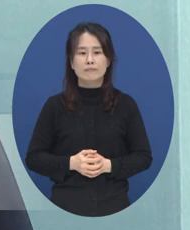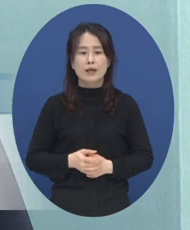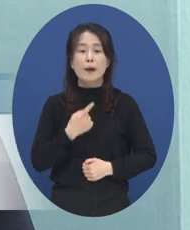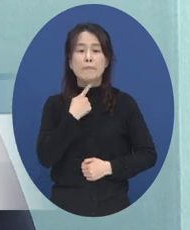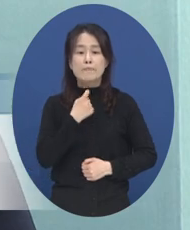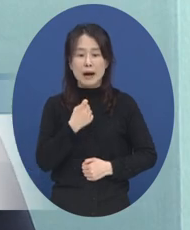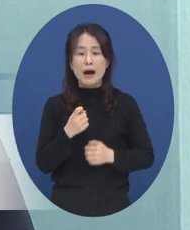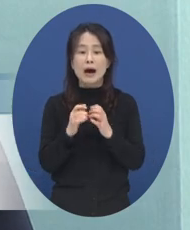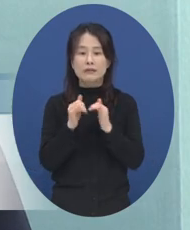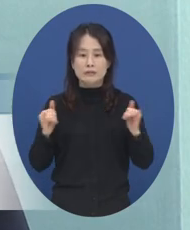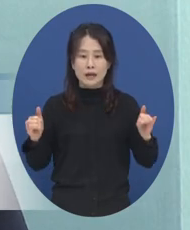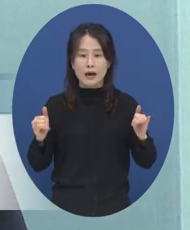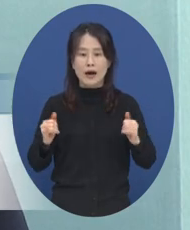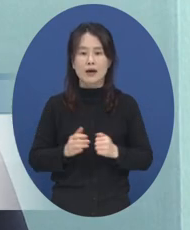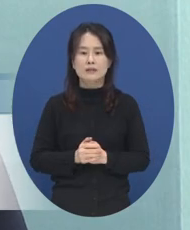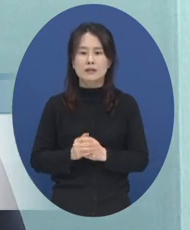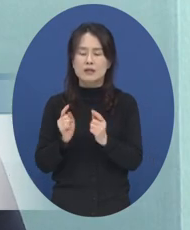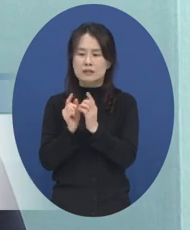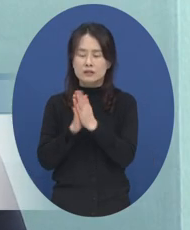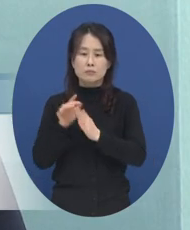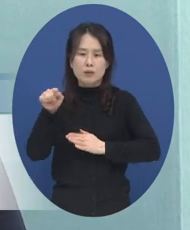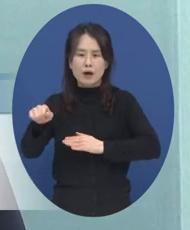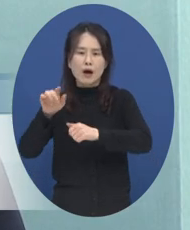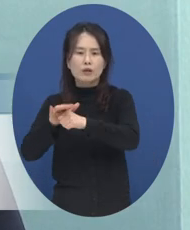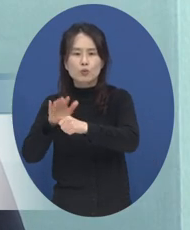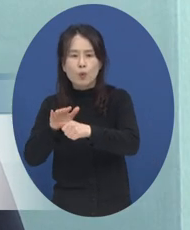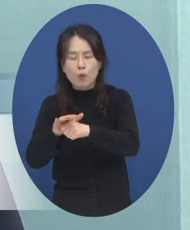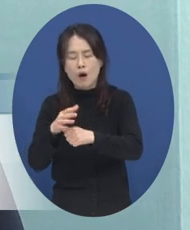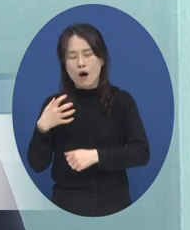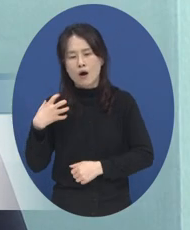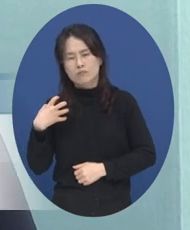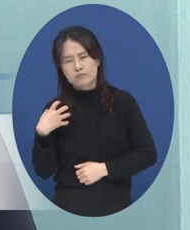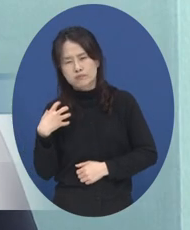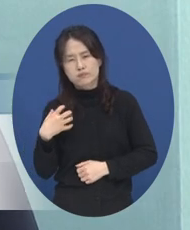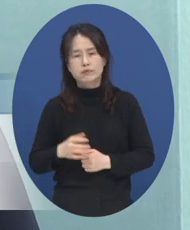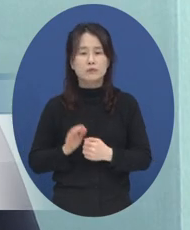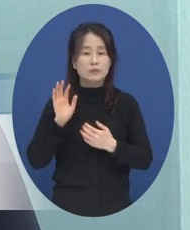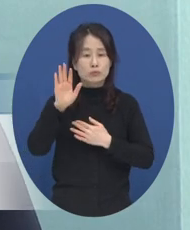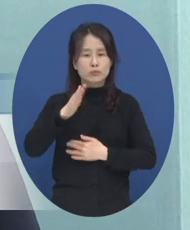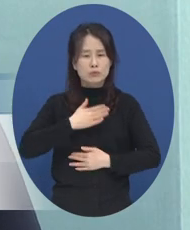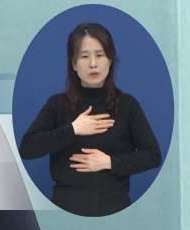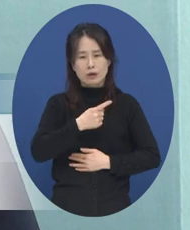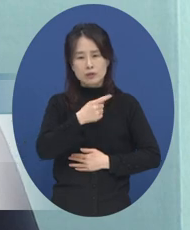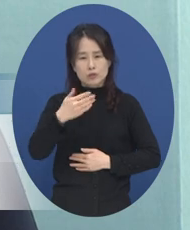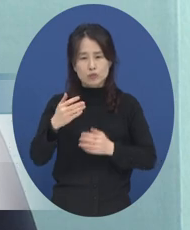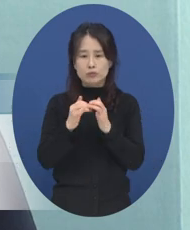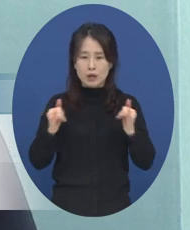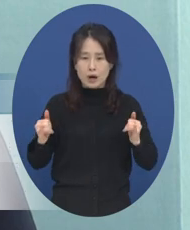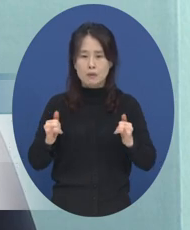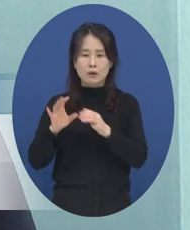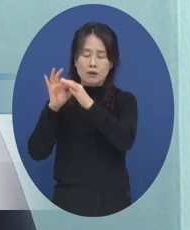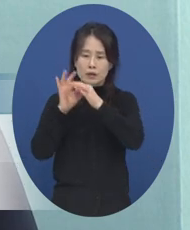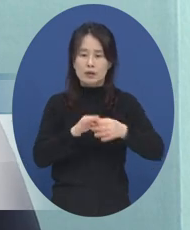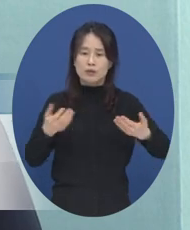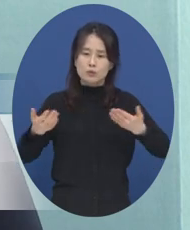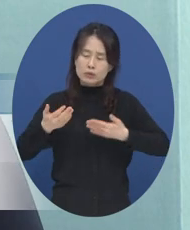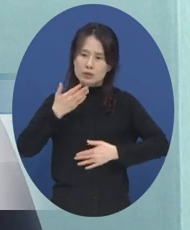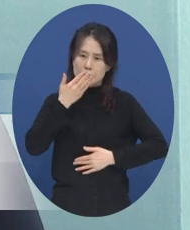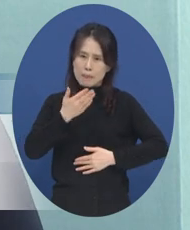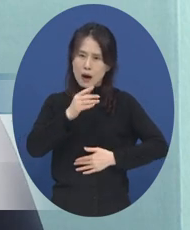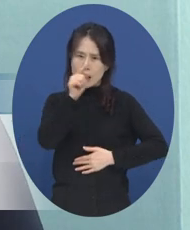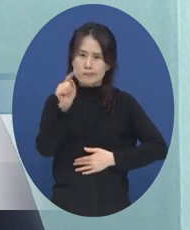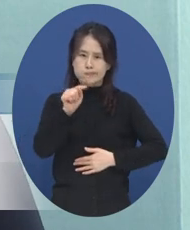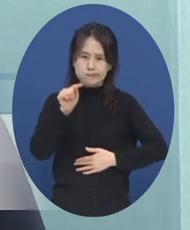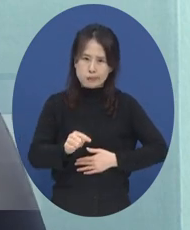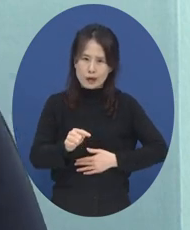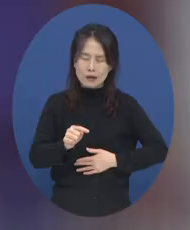경험이 있으셨던 직원분들은 현장 활동을 하는 데 부담을 느끼고 이후에 내가 구급대원 으 로서 계속 근무를 어깨